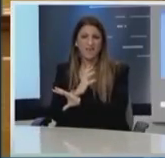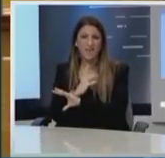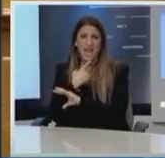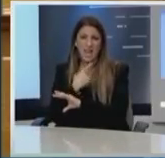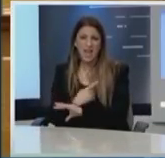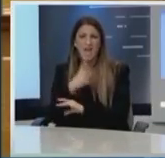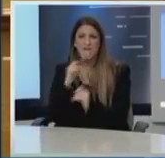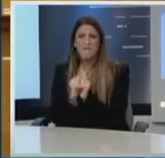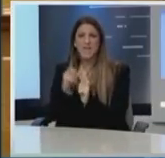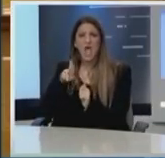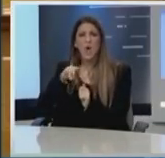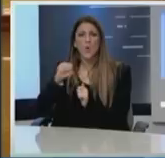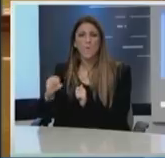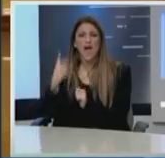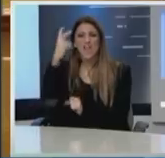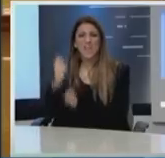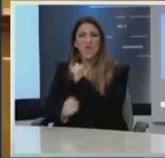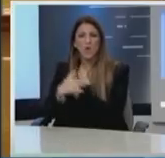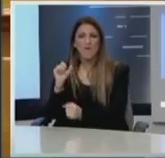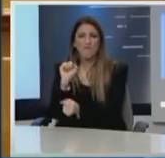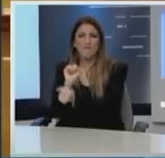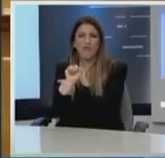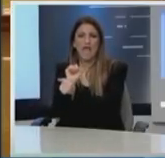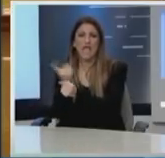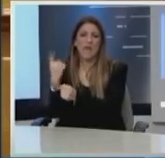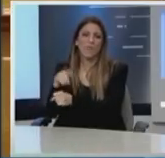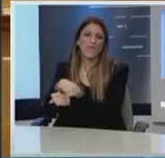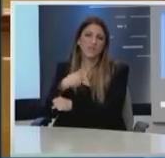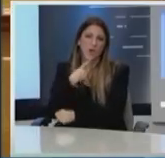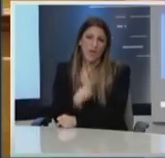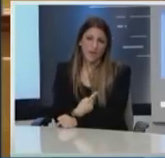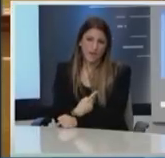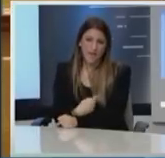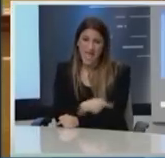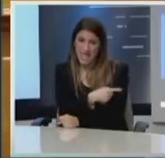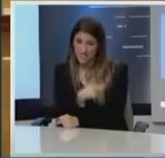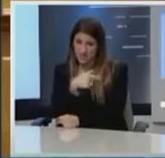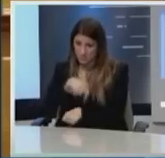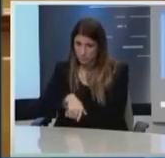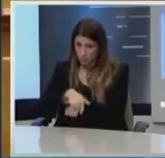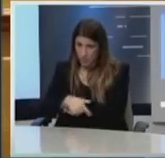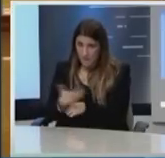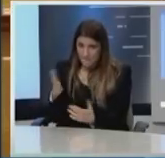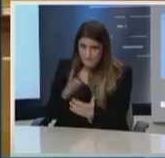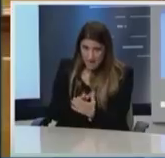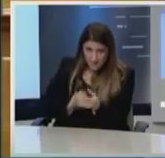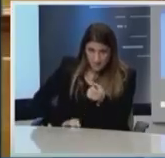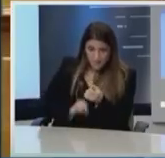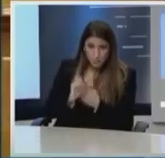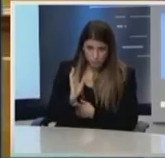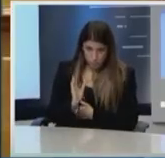Ρούπα. 2 χρόνια φυλακή, αύριο είναι το άλλο δικαστήριο. Θα έρθει κανείς από εσάς μάρτυρας